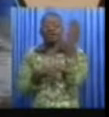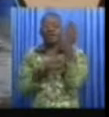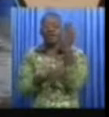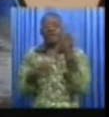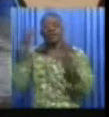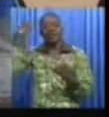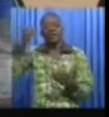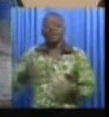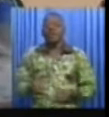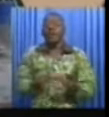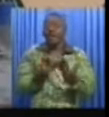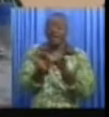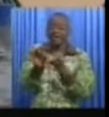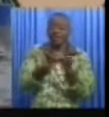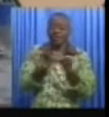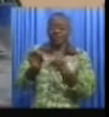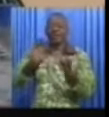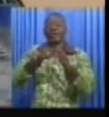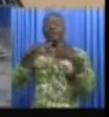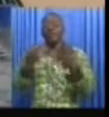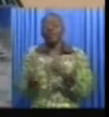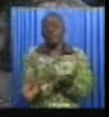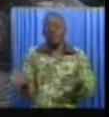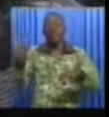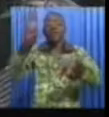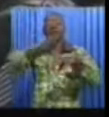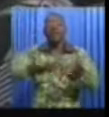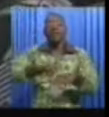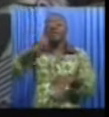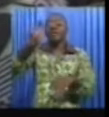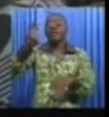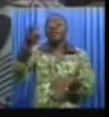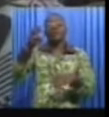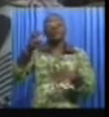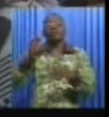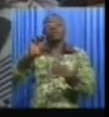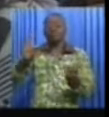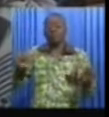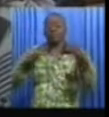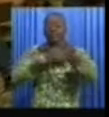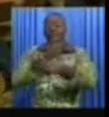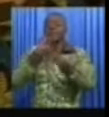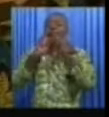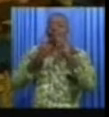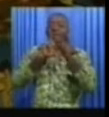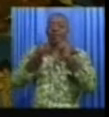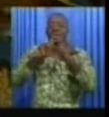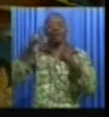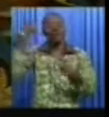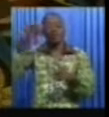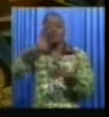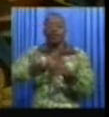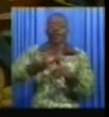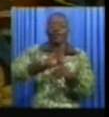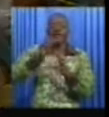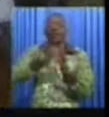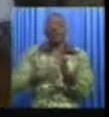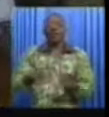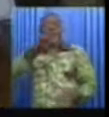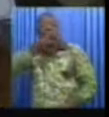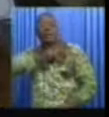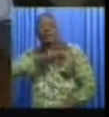ont aussi expliqué la procédure de mise en place de la deuxième chambre parlementaire, son fonctionnement et ses